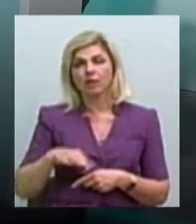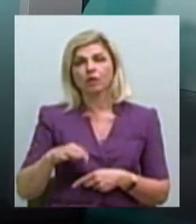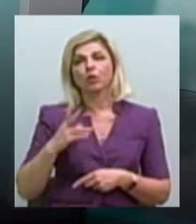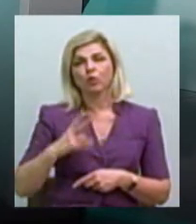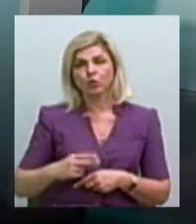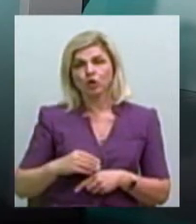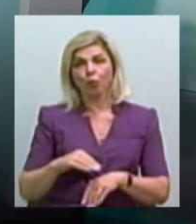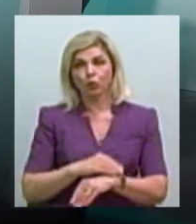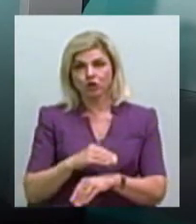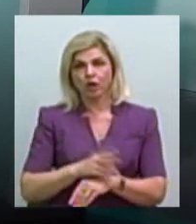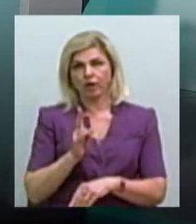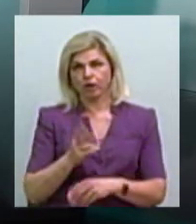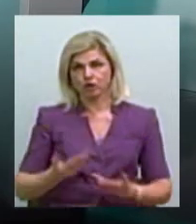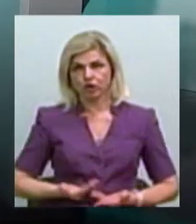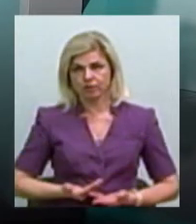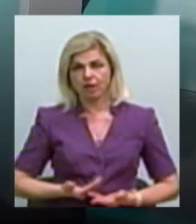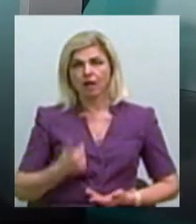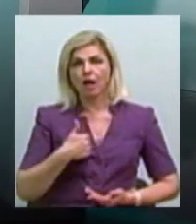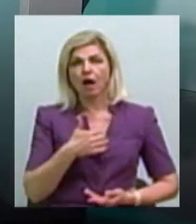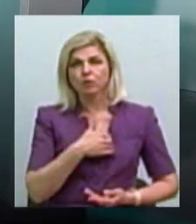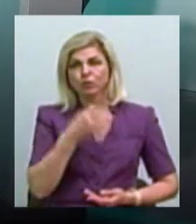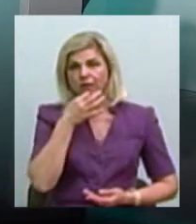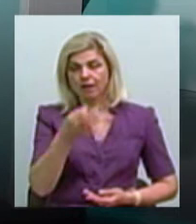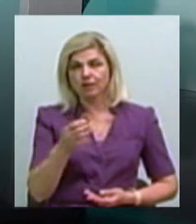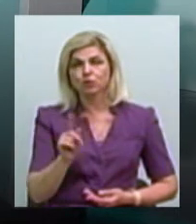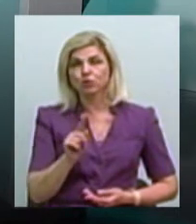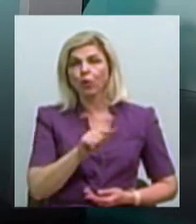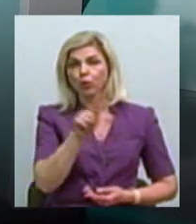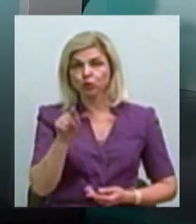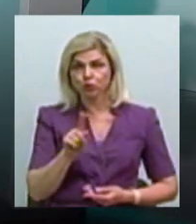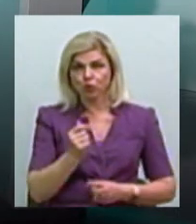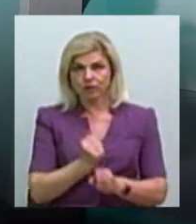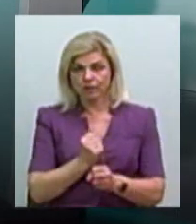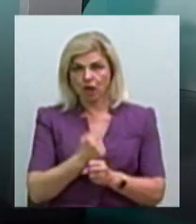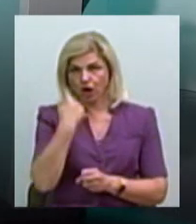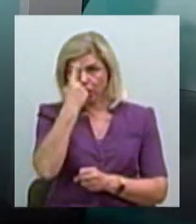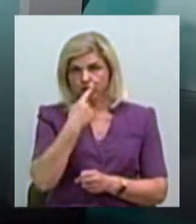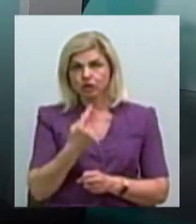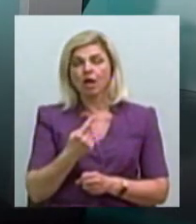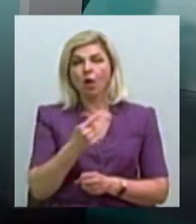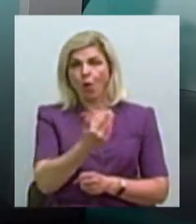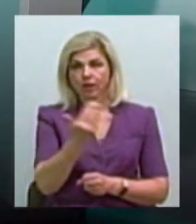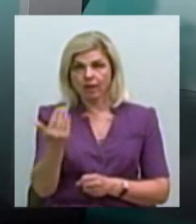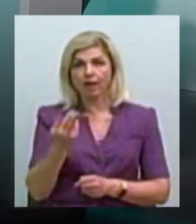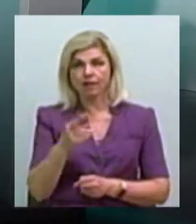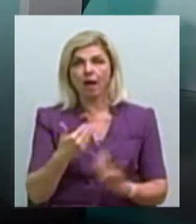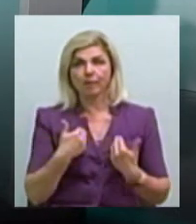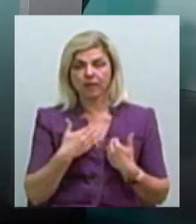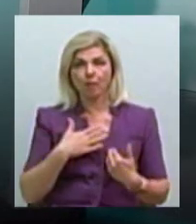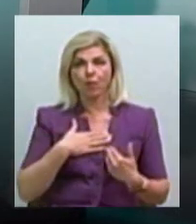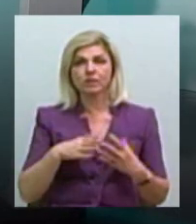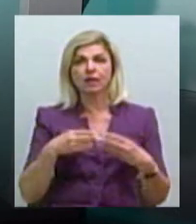в житті. Я хочу сказати, що те, що зробили лично вони для мене, для моєї сім'ї,